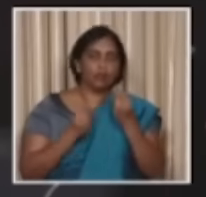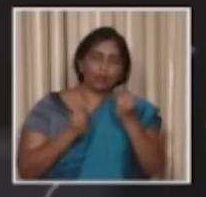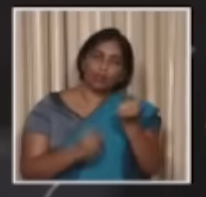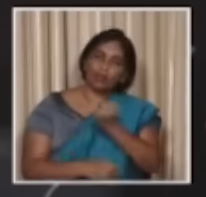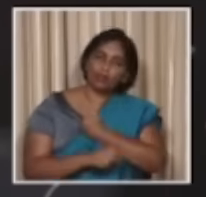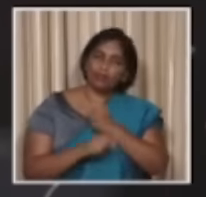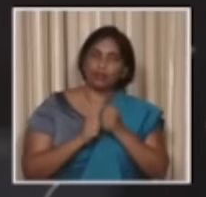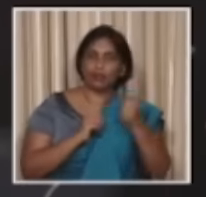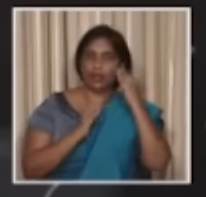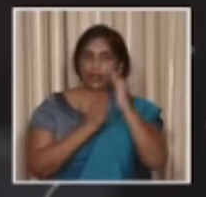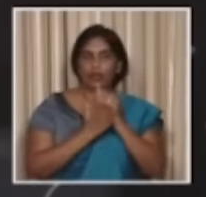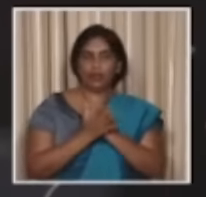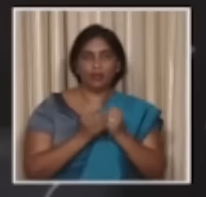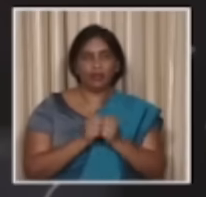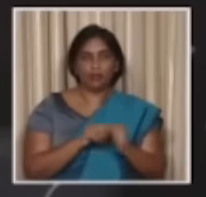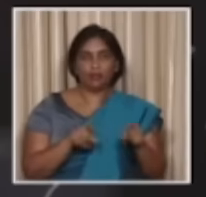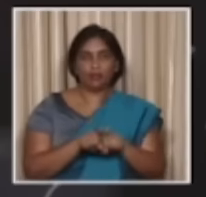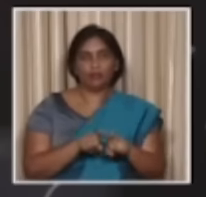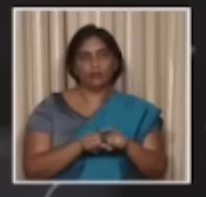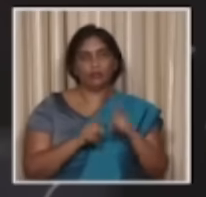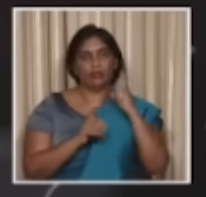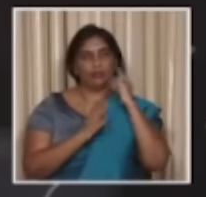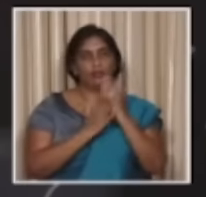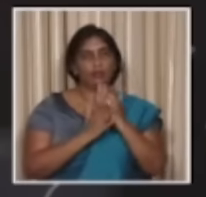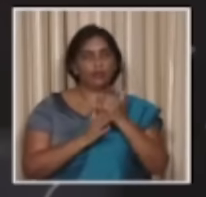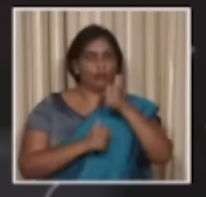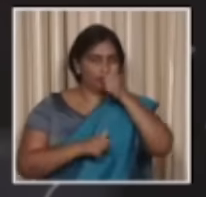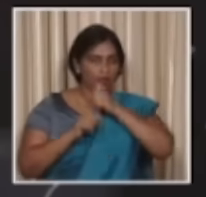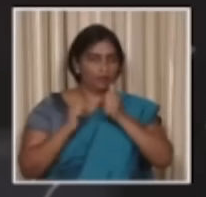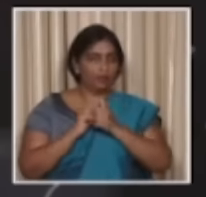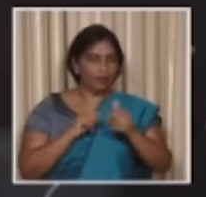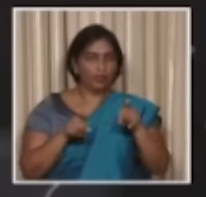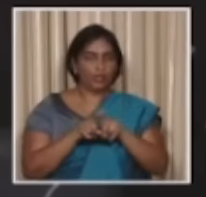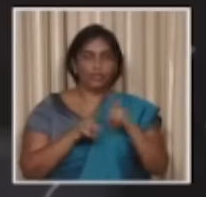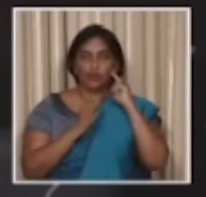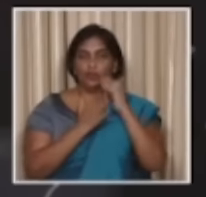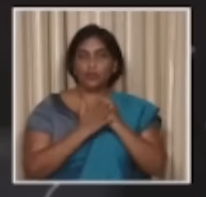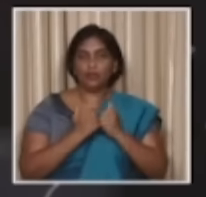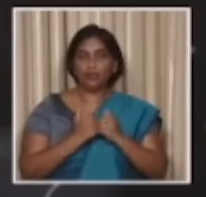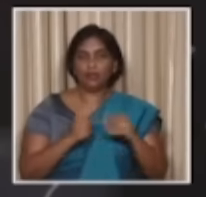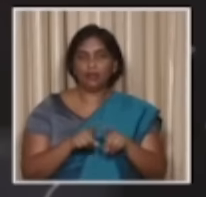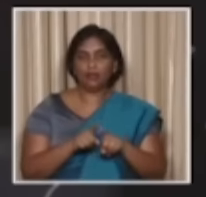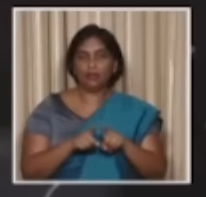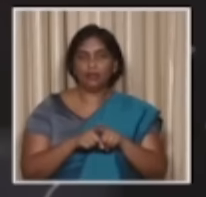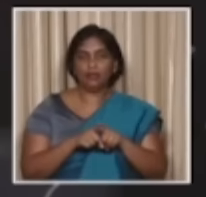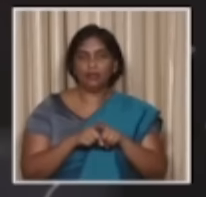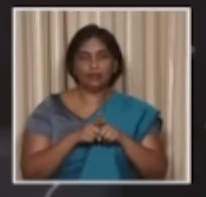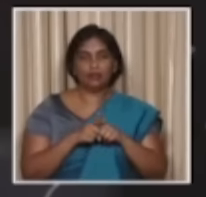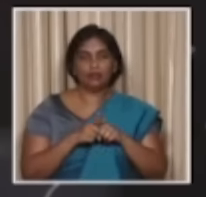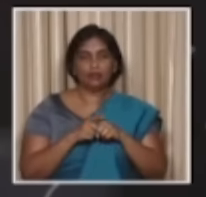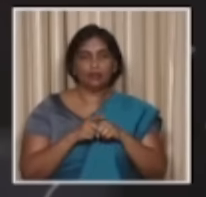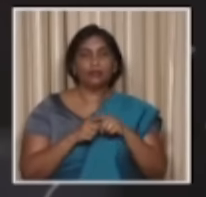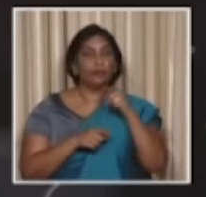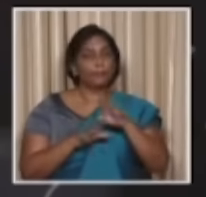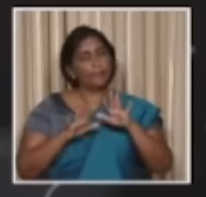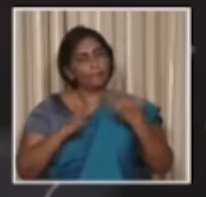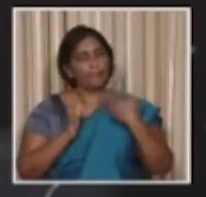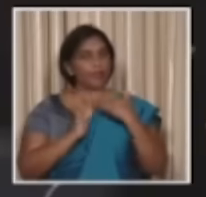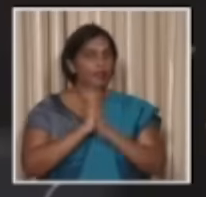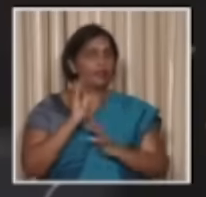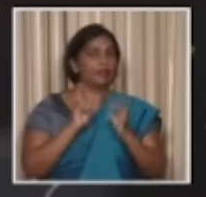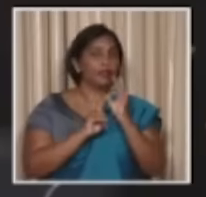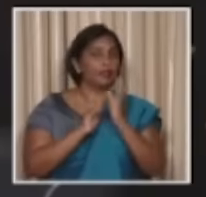කරන්න ඕනේ මේ රට මේ දූෂිත මාෆියාවෙන් බේරා ගන්න එහෙම නොකරොත් මේ රටේ ආණ්ඩු මාරු වුණත් කවුරු මැතිවතු